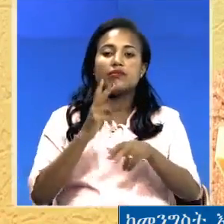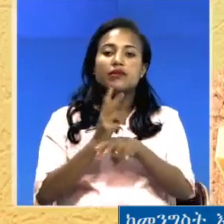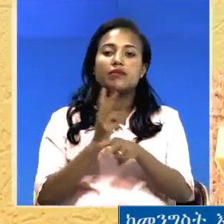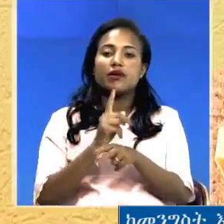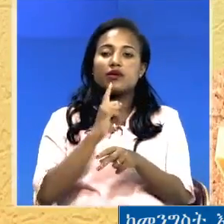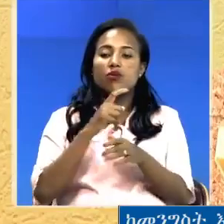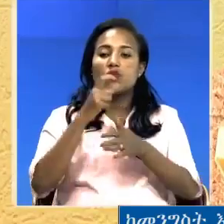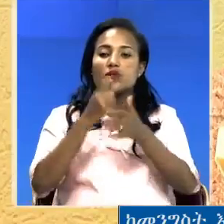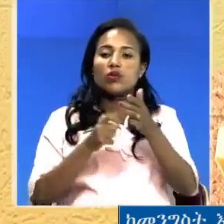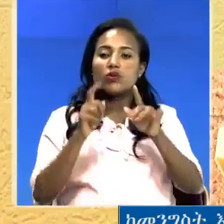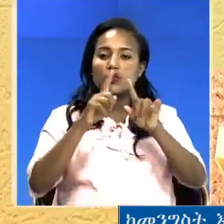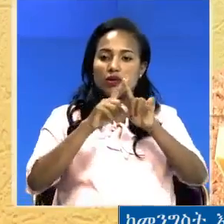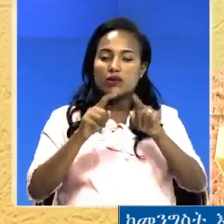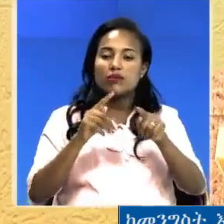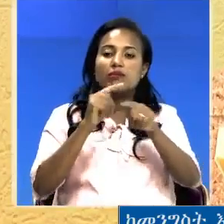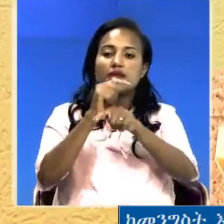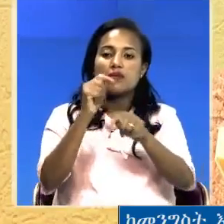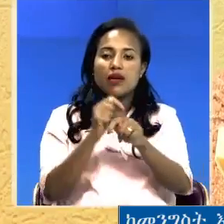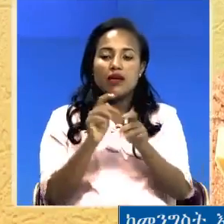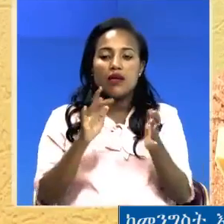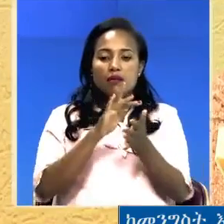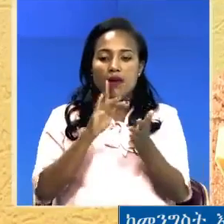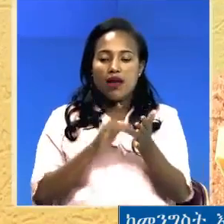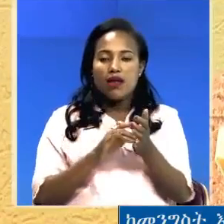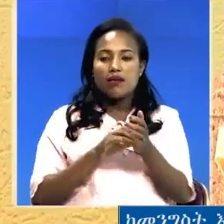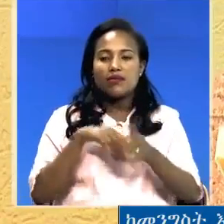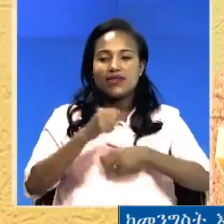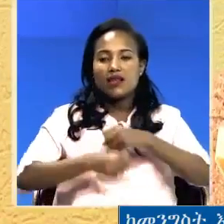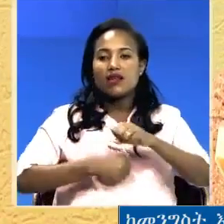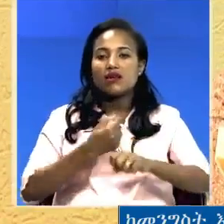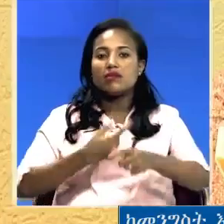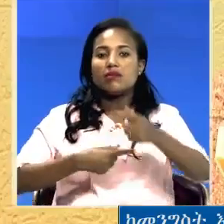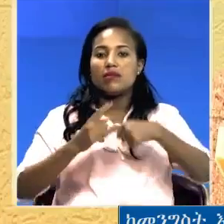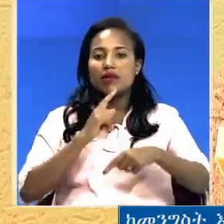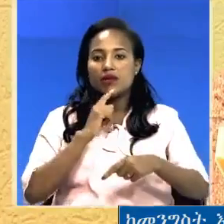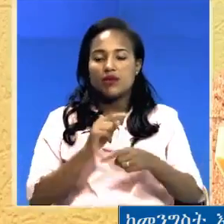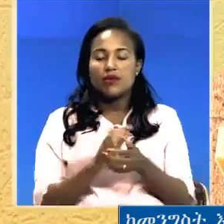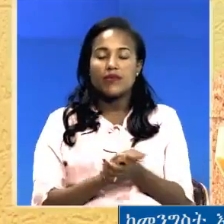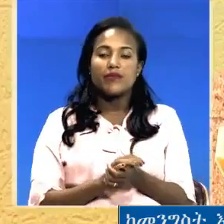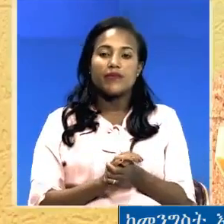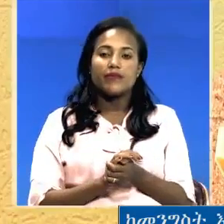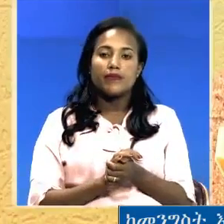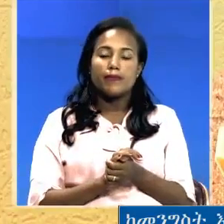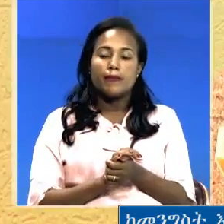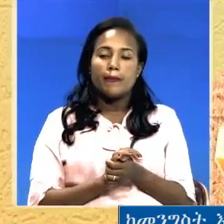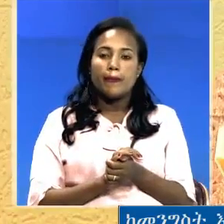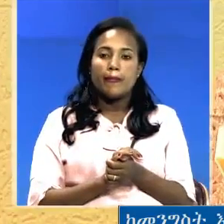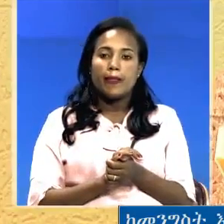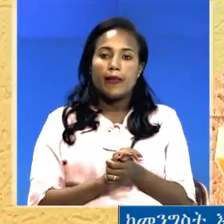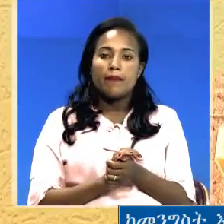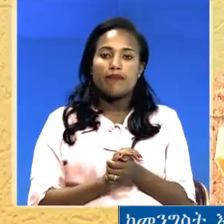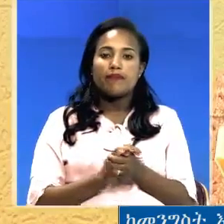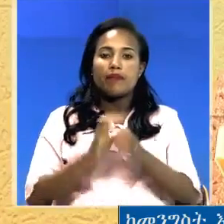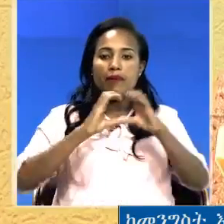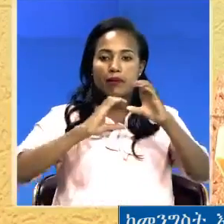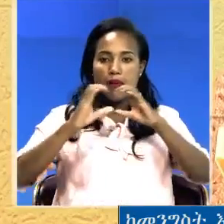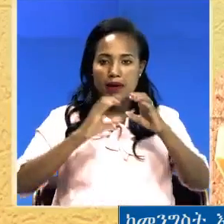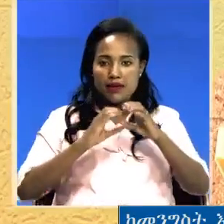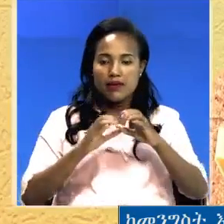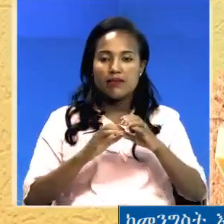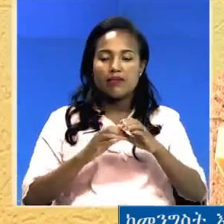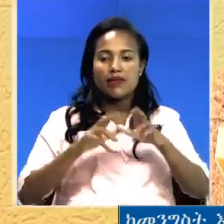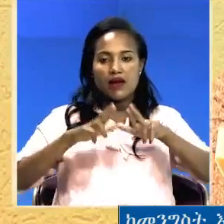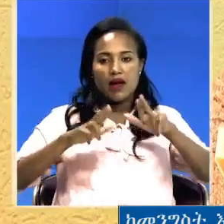ውጤቱ ግን ፕራክቲካሊ በመሃል መጉላላትን ማምጣት እየሆነ ስለመጣ በመናበብ በስሙዝ መናበብ